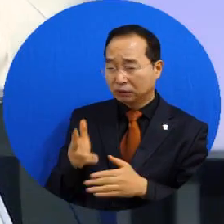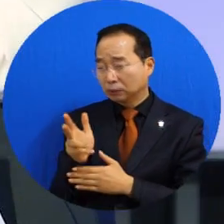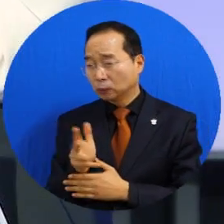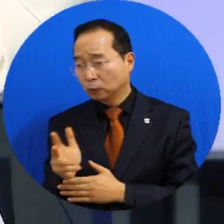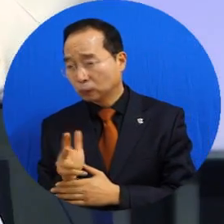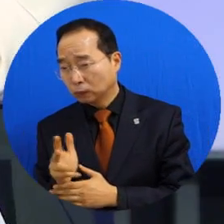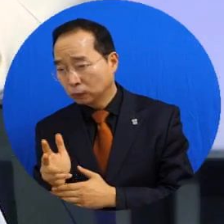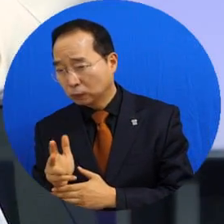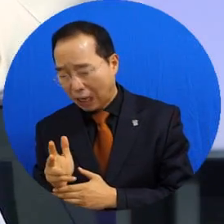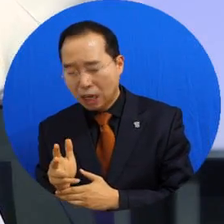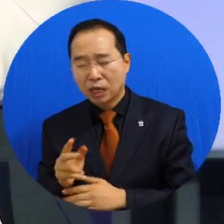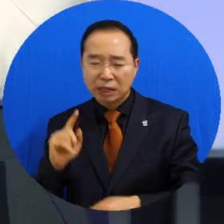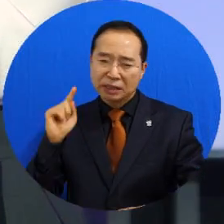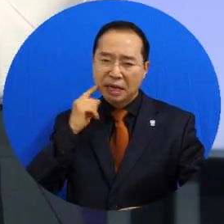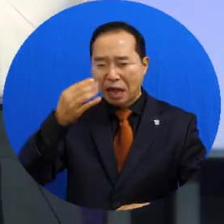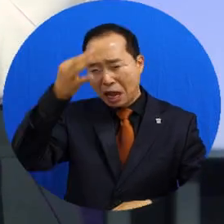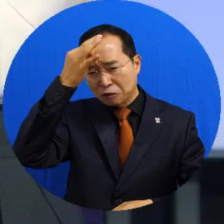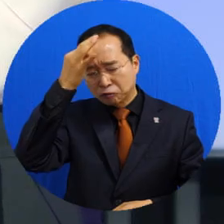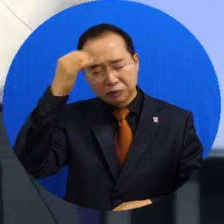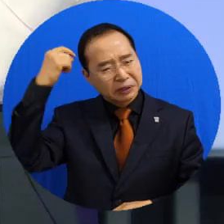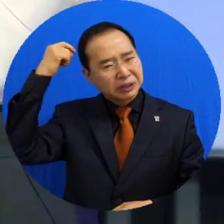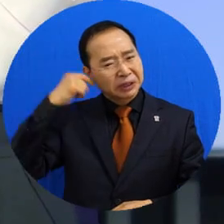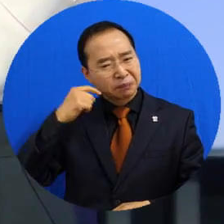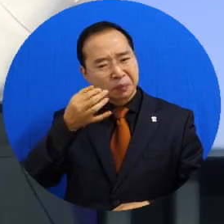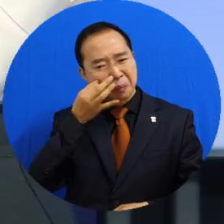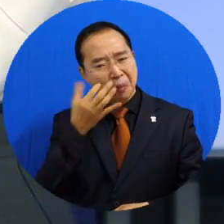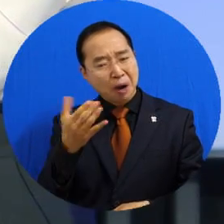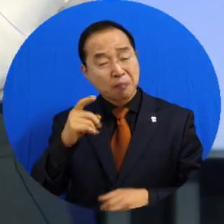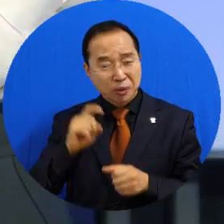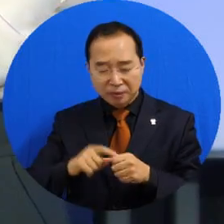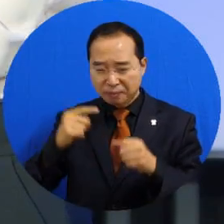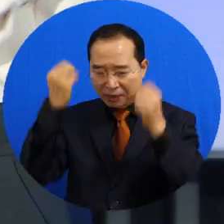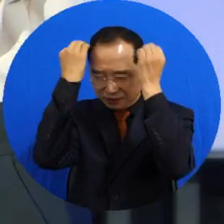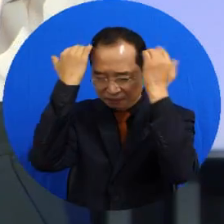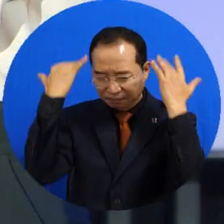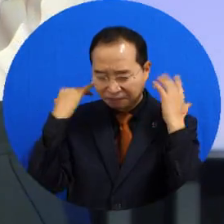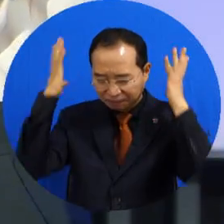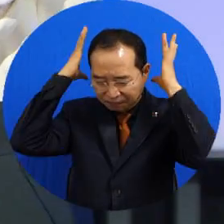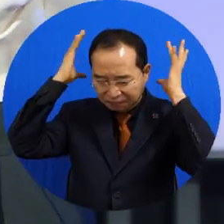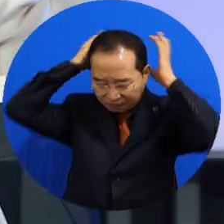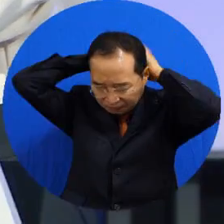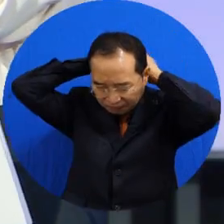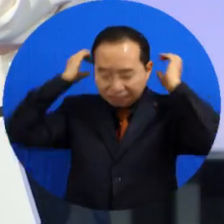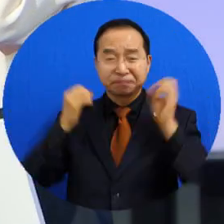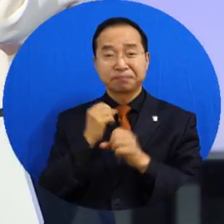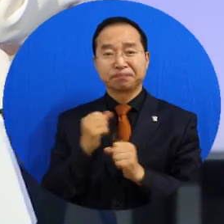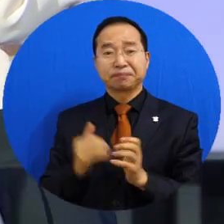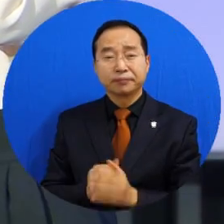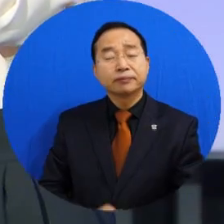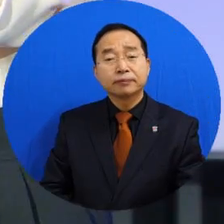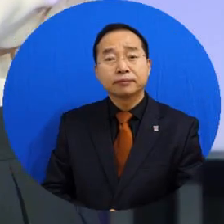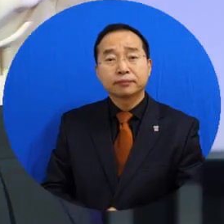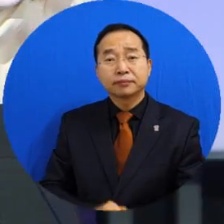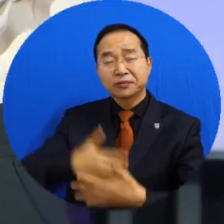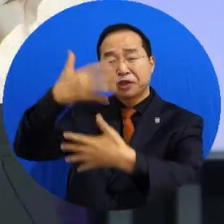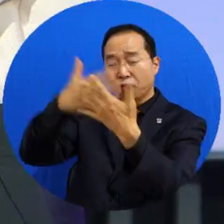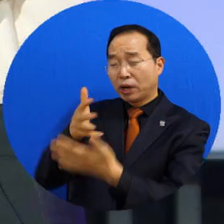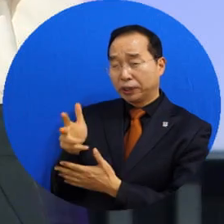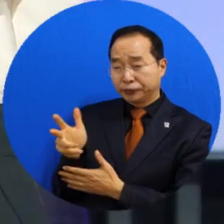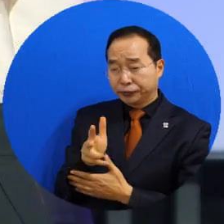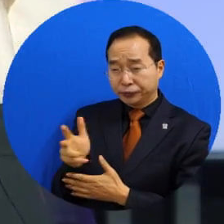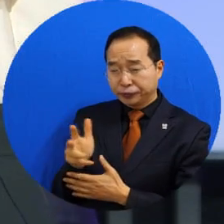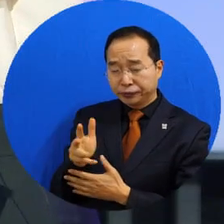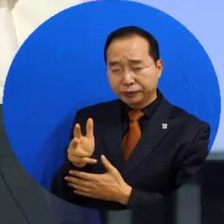하면서 조금 더 예술적인 감성을 키우기 위해서 길러봤습니다. 네. 영화를 만들면서 내적인 변화도